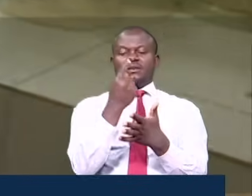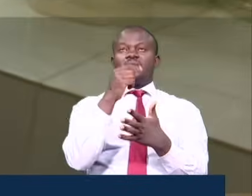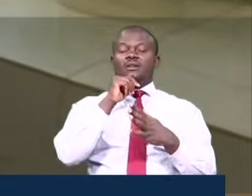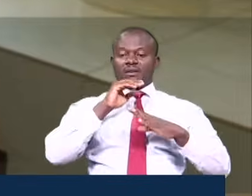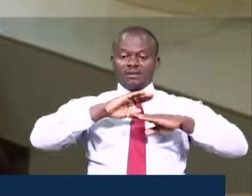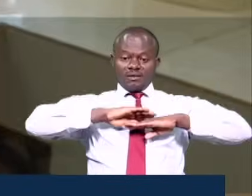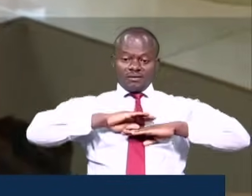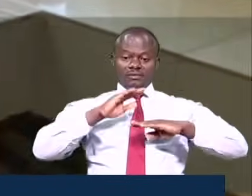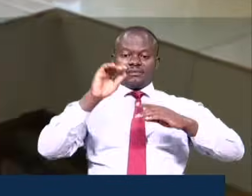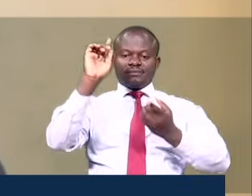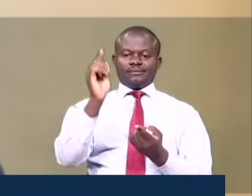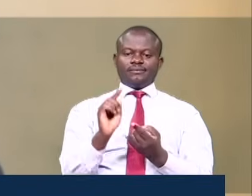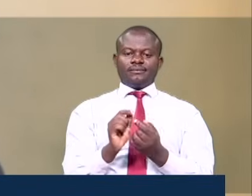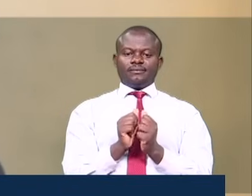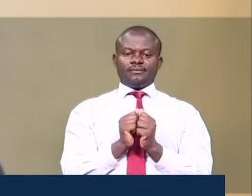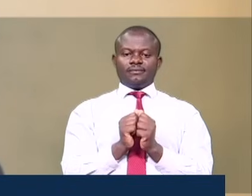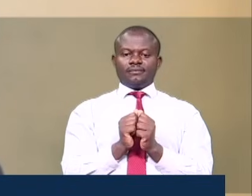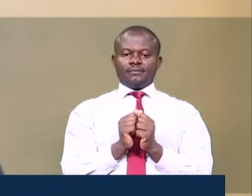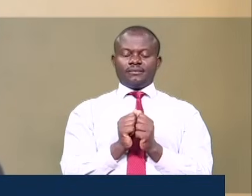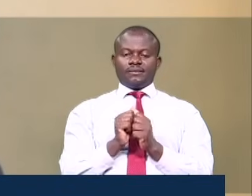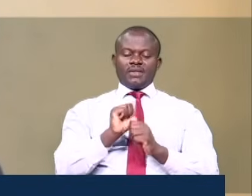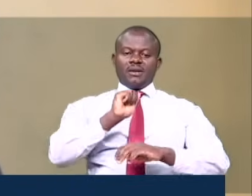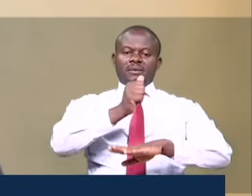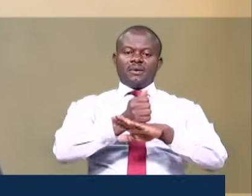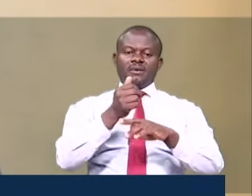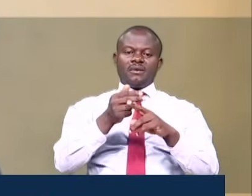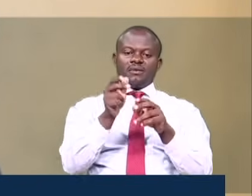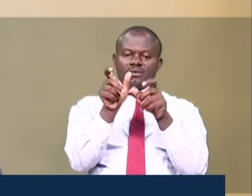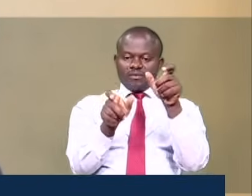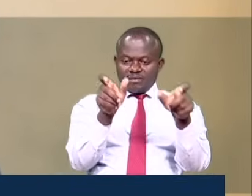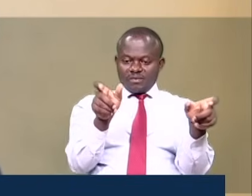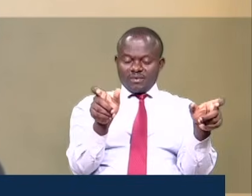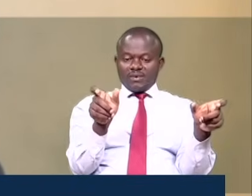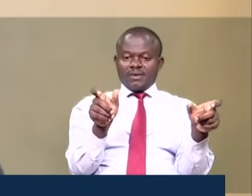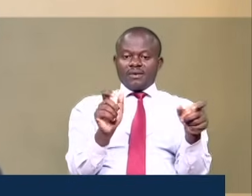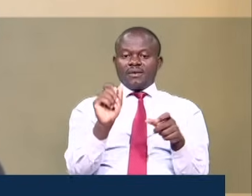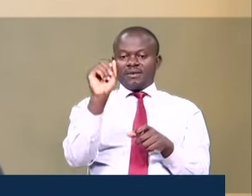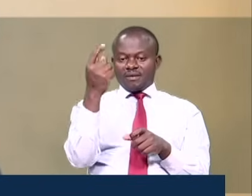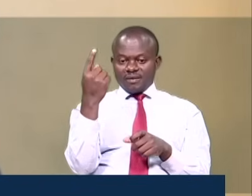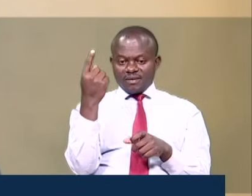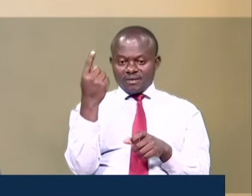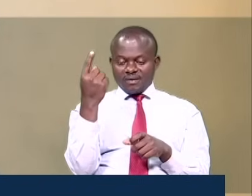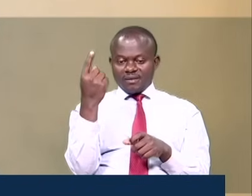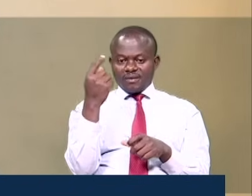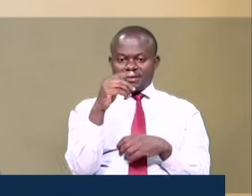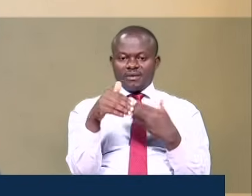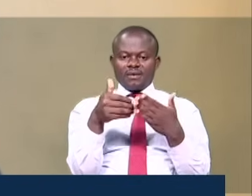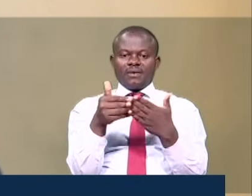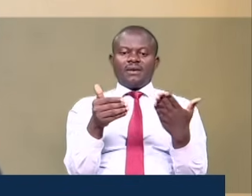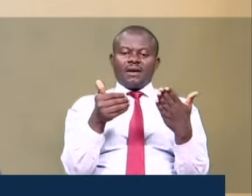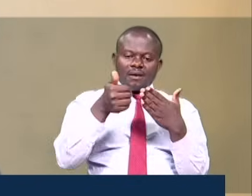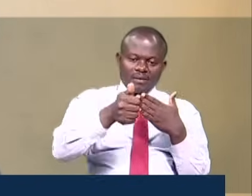adahagije nazo zigabanuke. Bashyiremo cyo bita umuturage abigiremo abe ku isonga, kandi tutagiye ku isonga awe